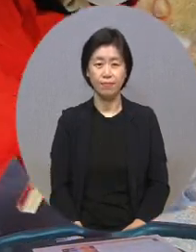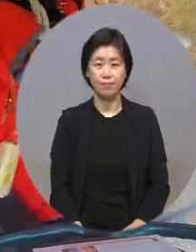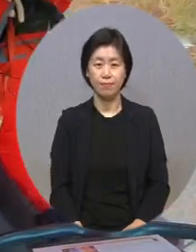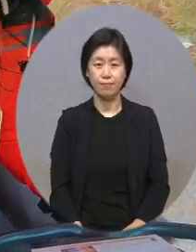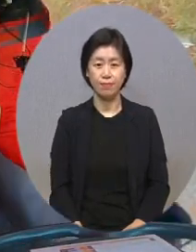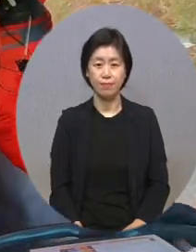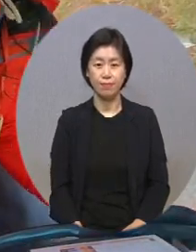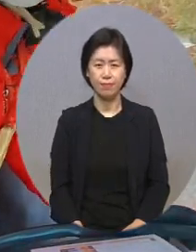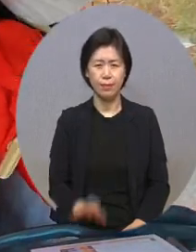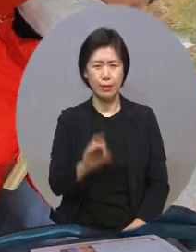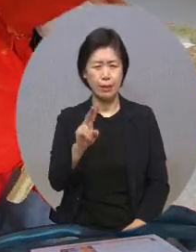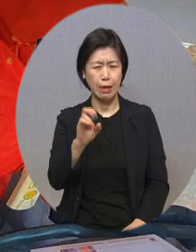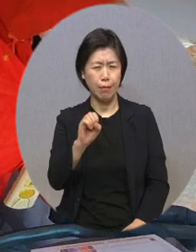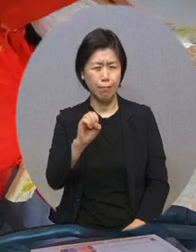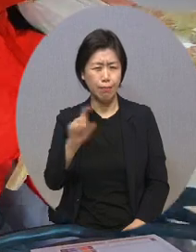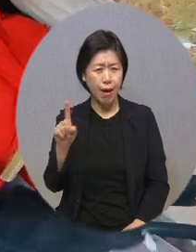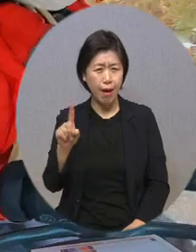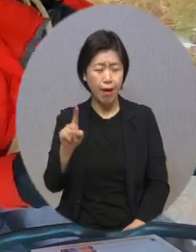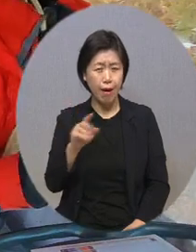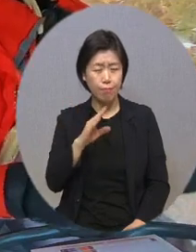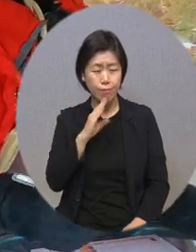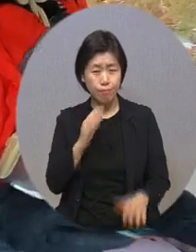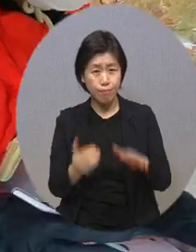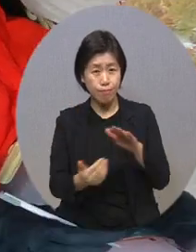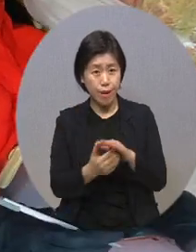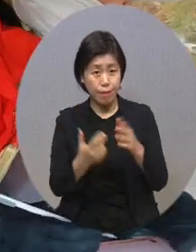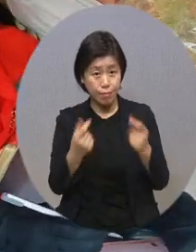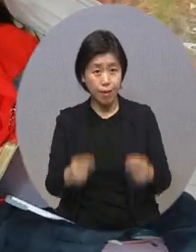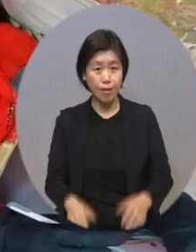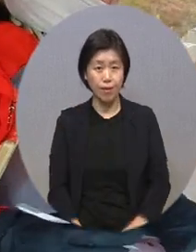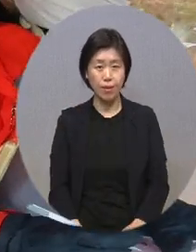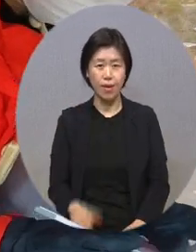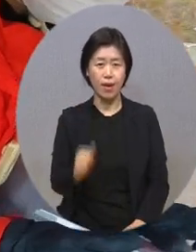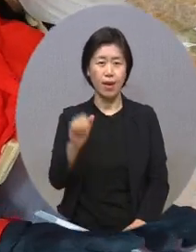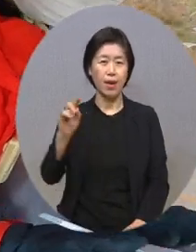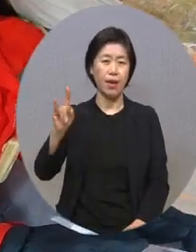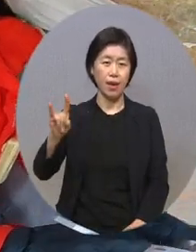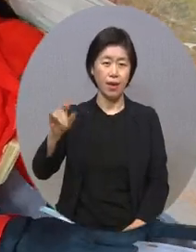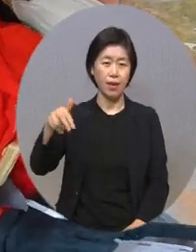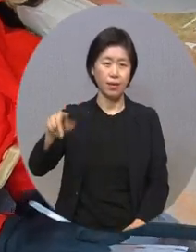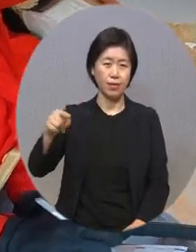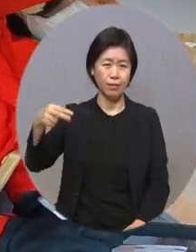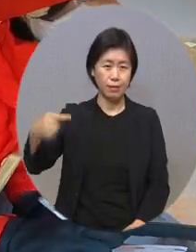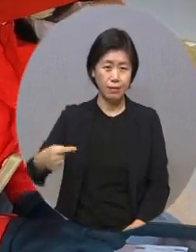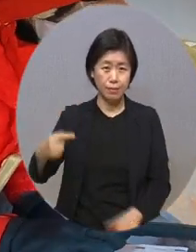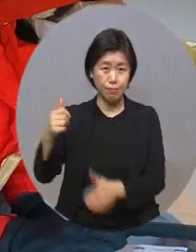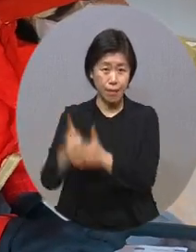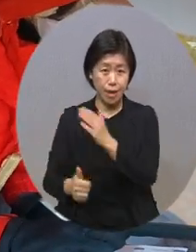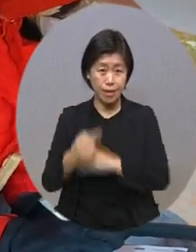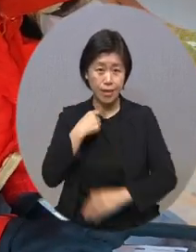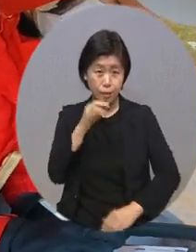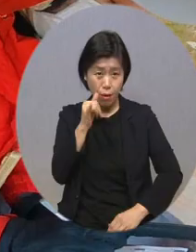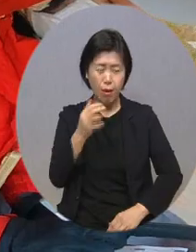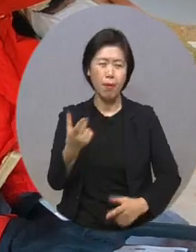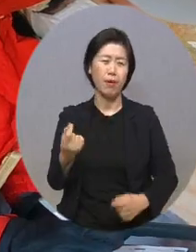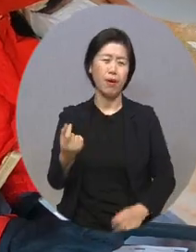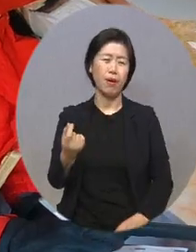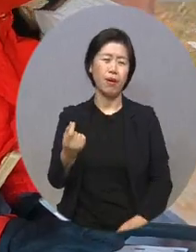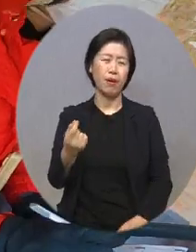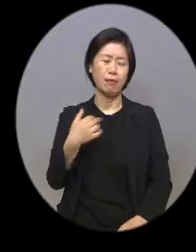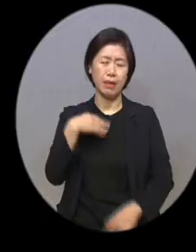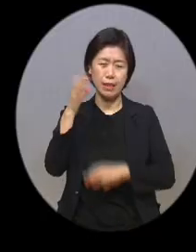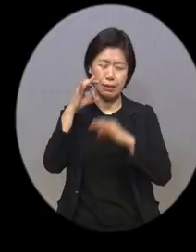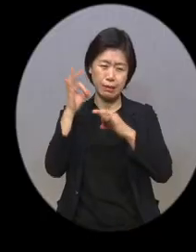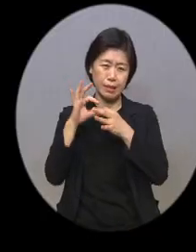네. 휴지. 해저도 빠졌어? 해저도 빠지고 뭐 할 거 이월에 다 한 거